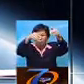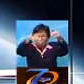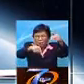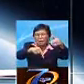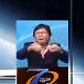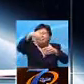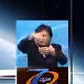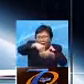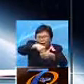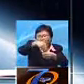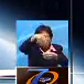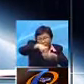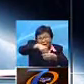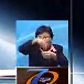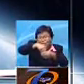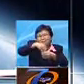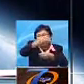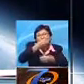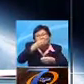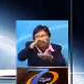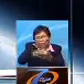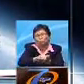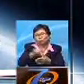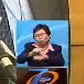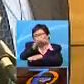adalah kandungan bahan yang digunakan.